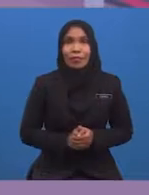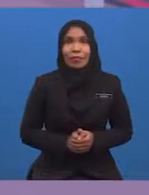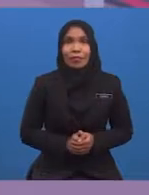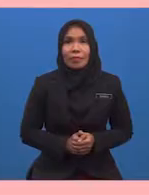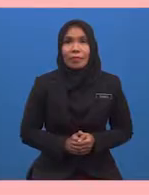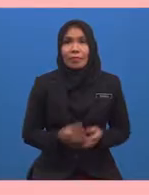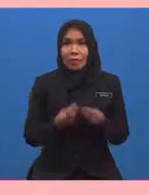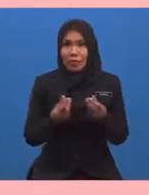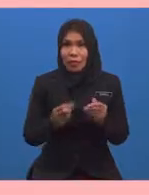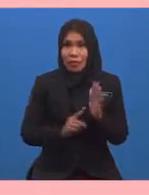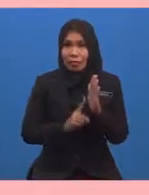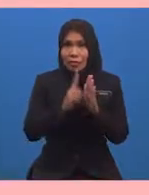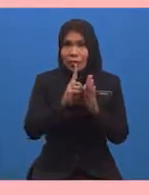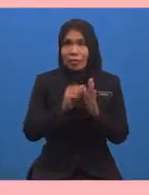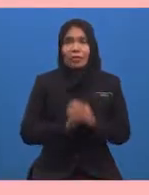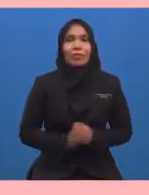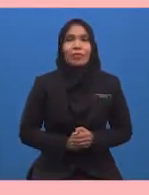tinggi.